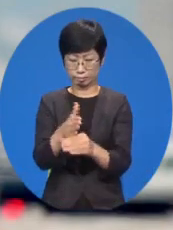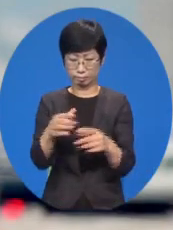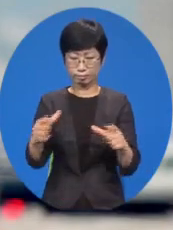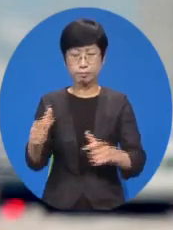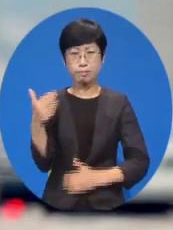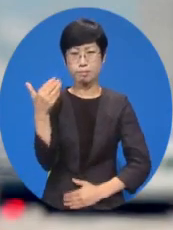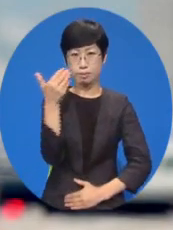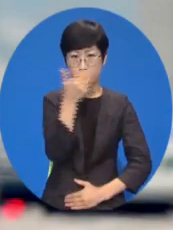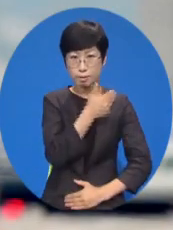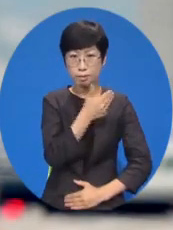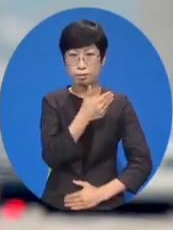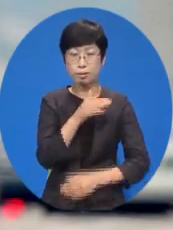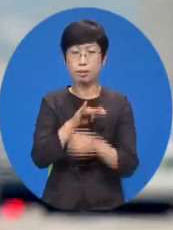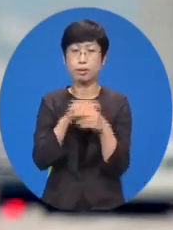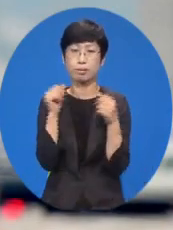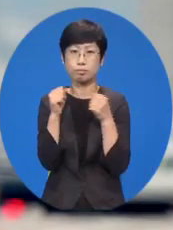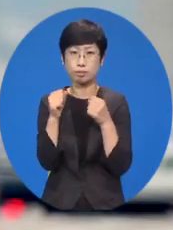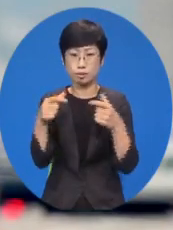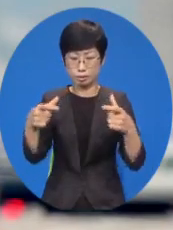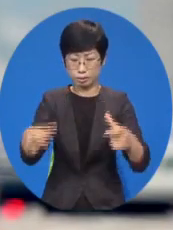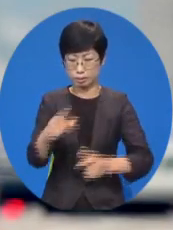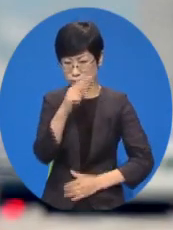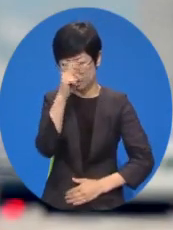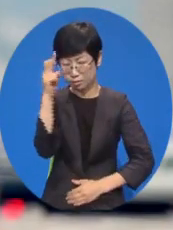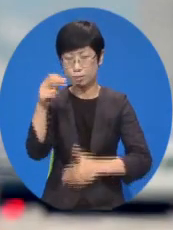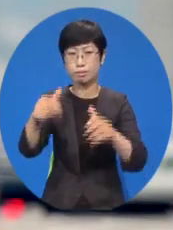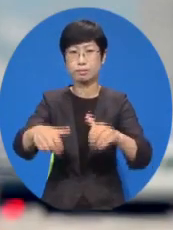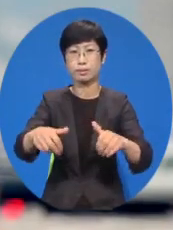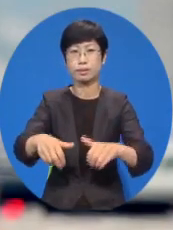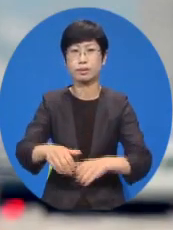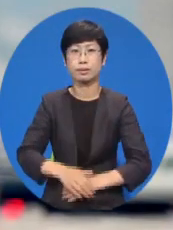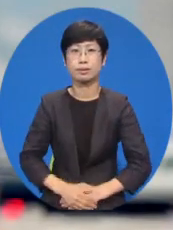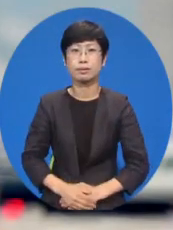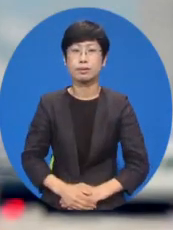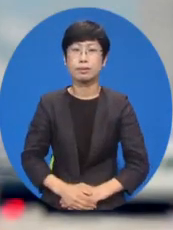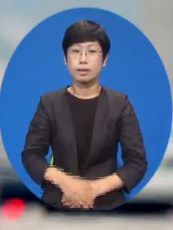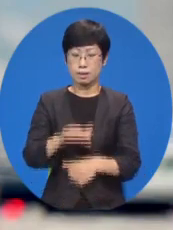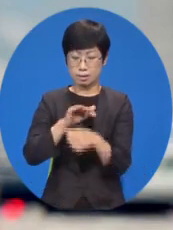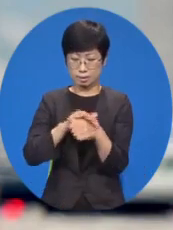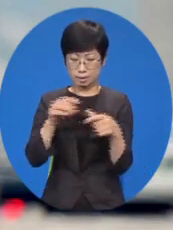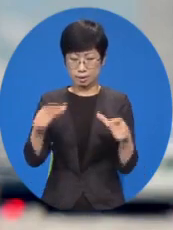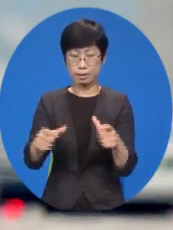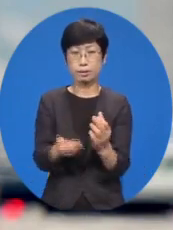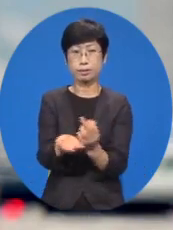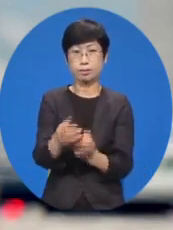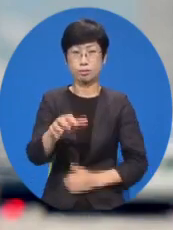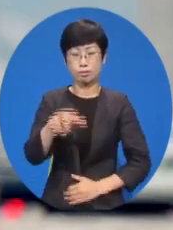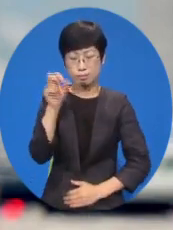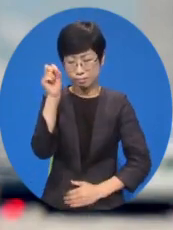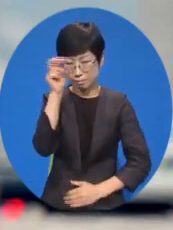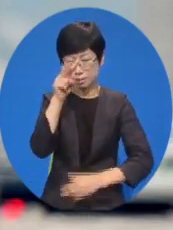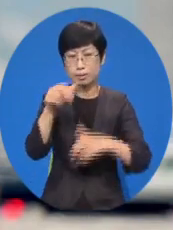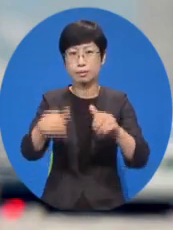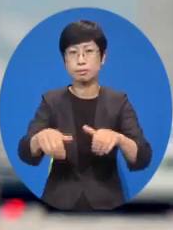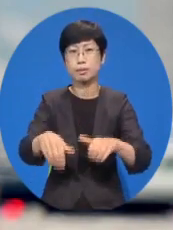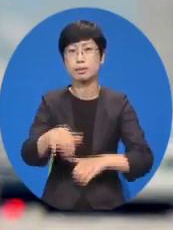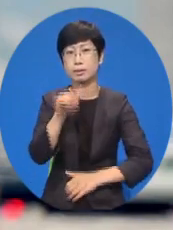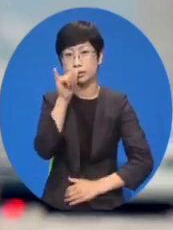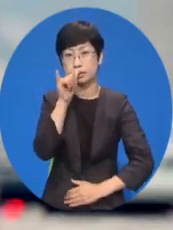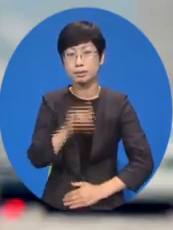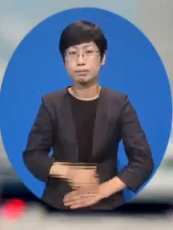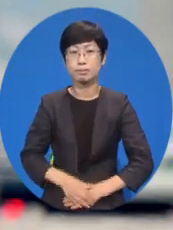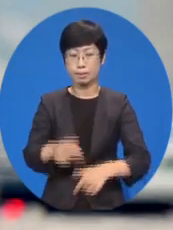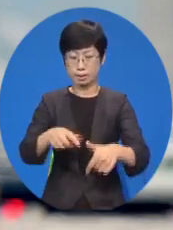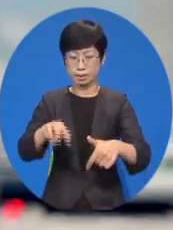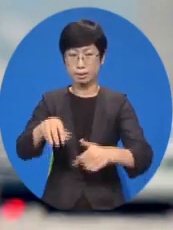중부지방은 맑겠고 경북 동해안은 오후에 비가 오겠습니다. 또 경상 내륙과 제주는 소나기 소식이 있습니다.